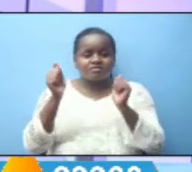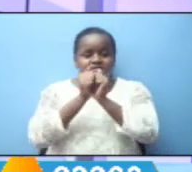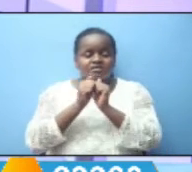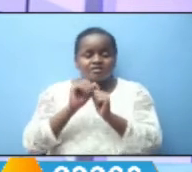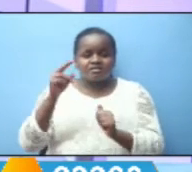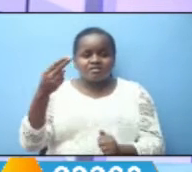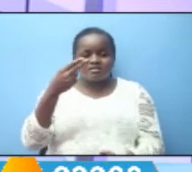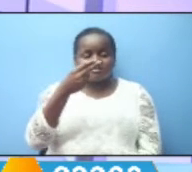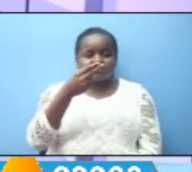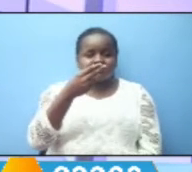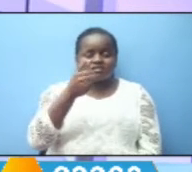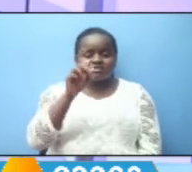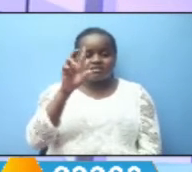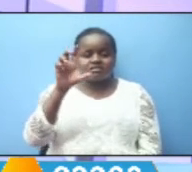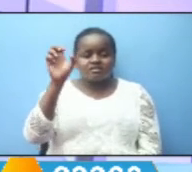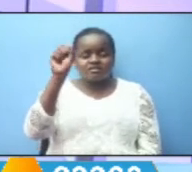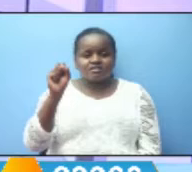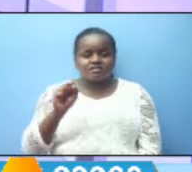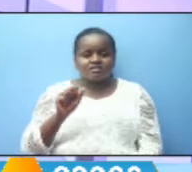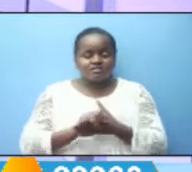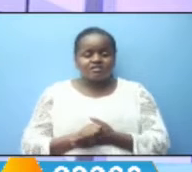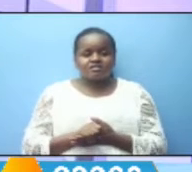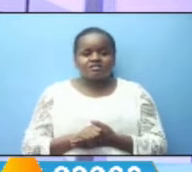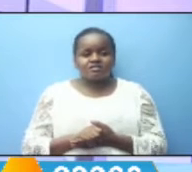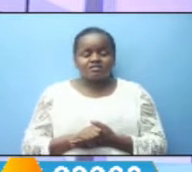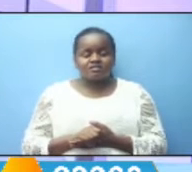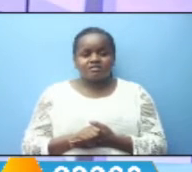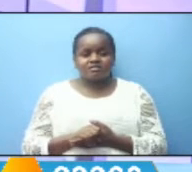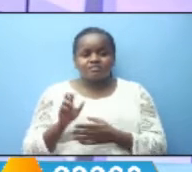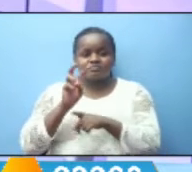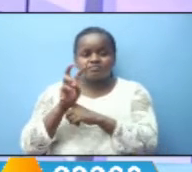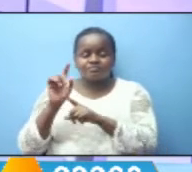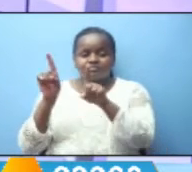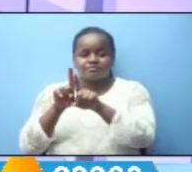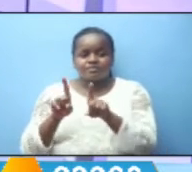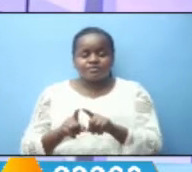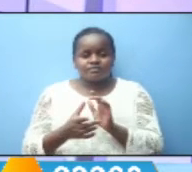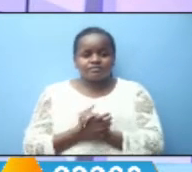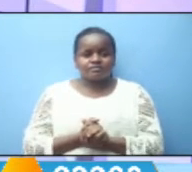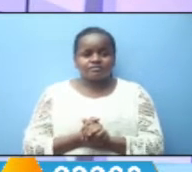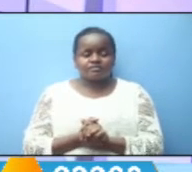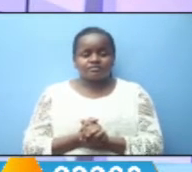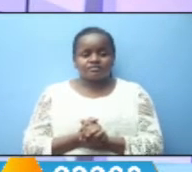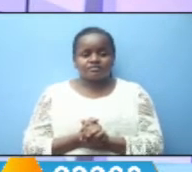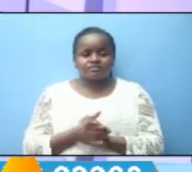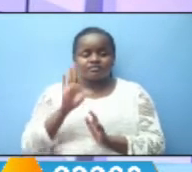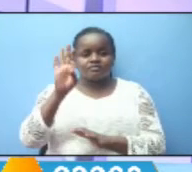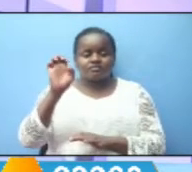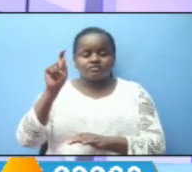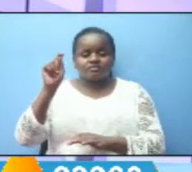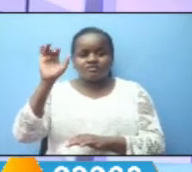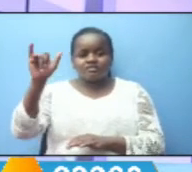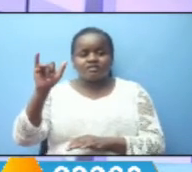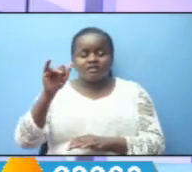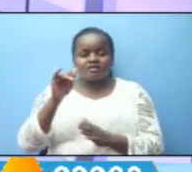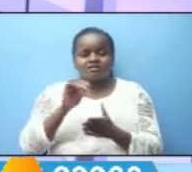gwitu Charles Ireri arauga Charles Ireri wa Shamata arauga auma kuthini asante sana mundu wito biti muguro